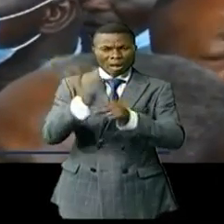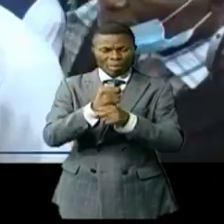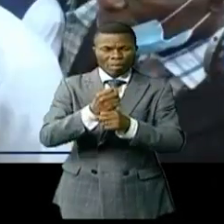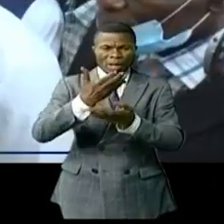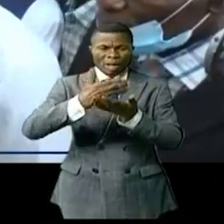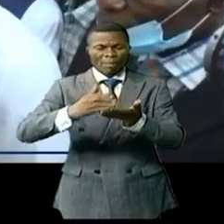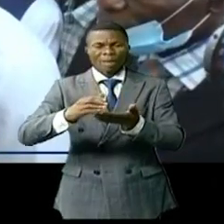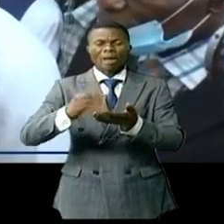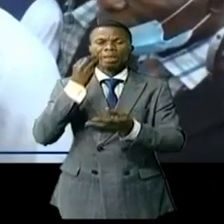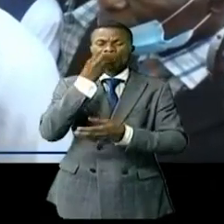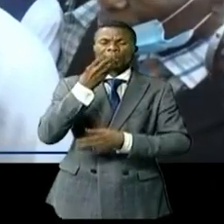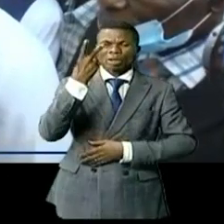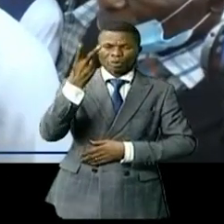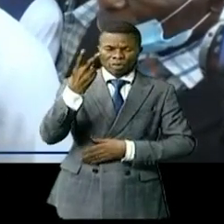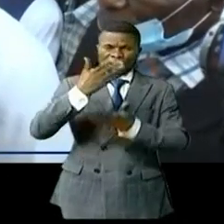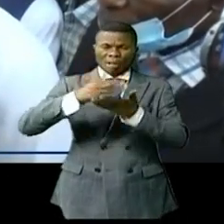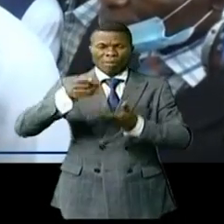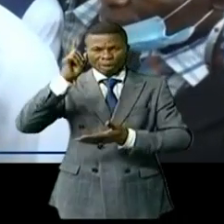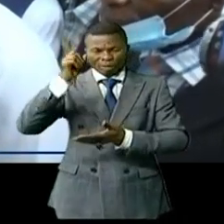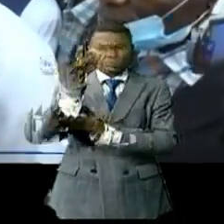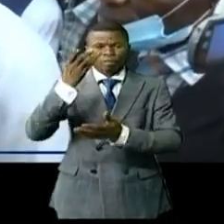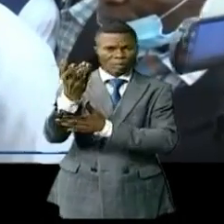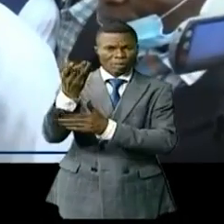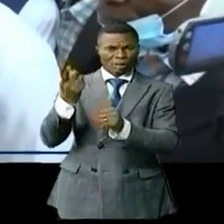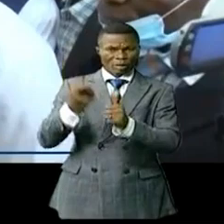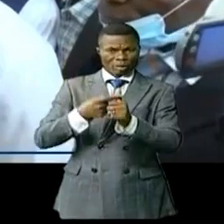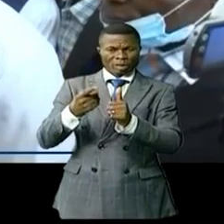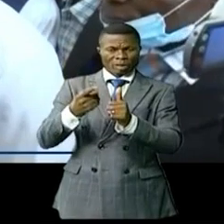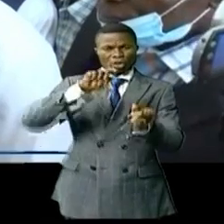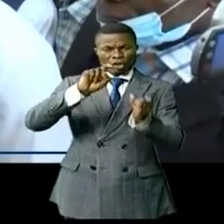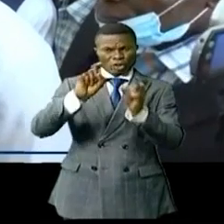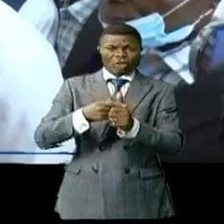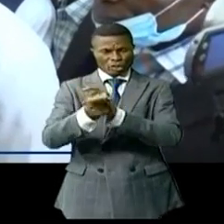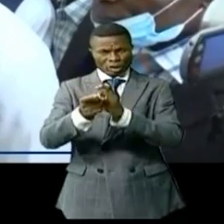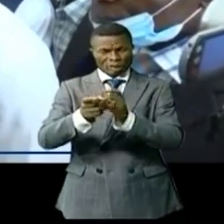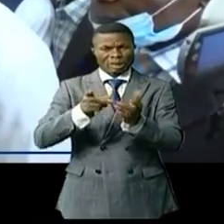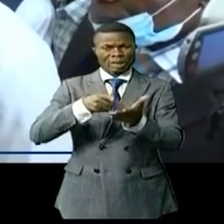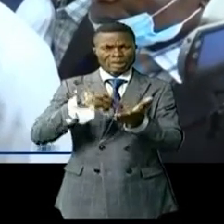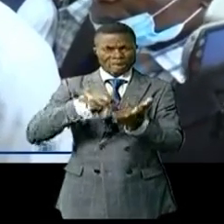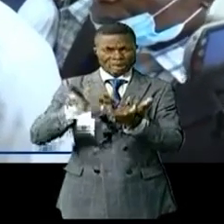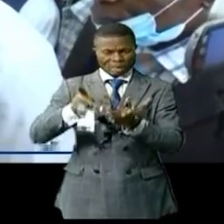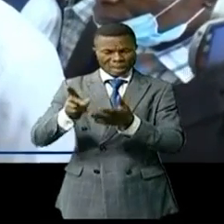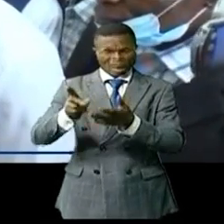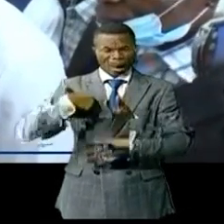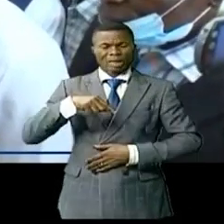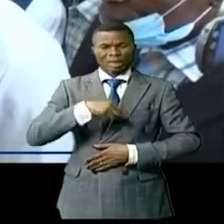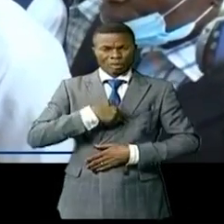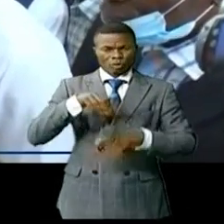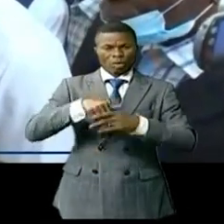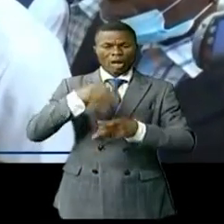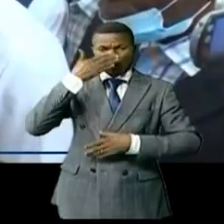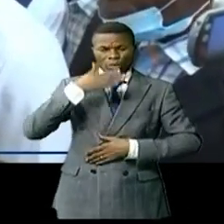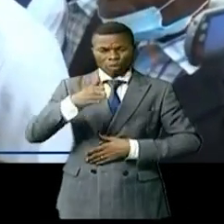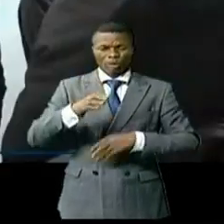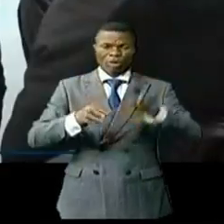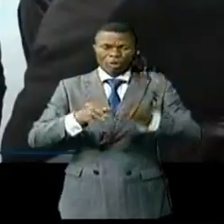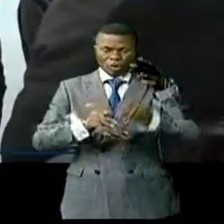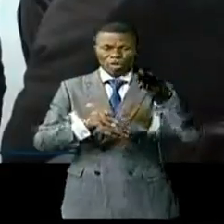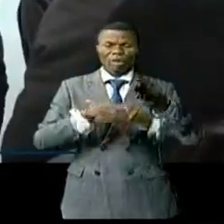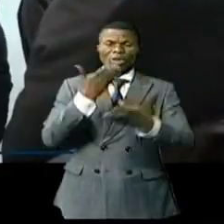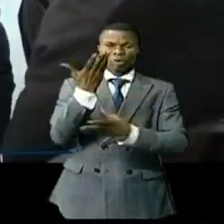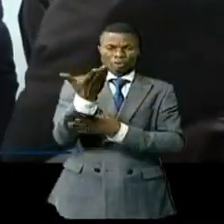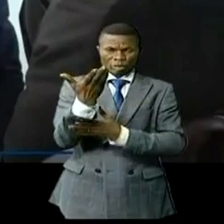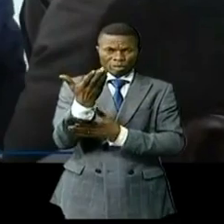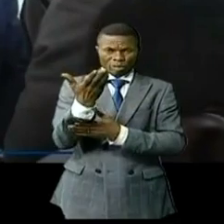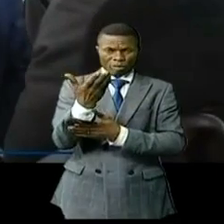termes. Premier terme, nous revendiquons l'amélioration de notre grille barémique réajustée. Deuxième terme,